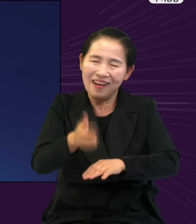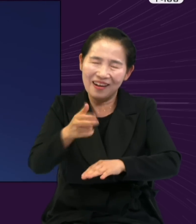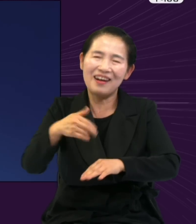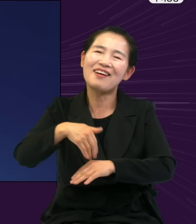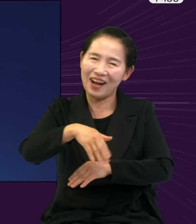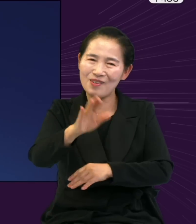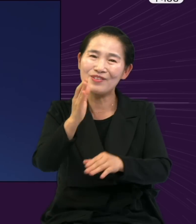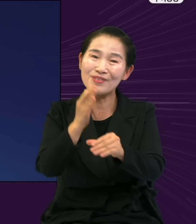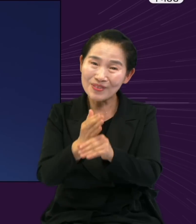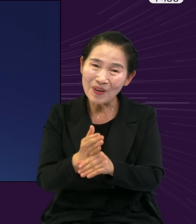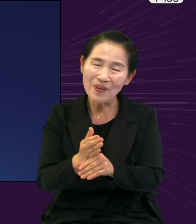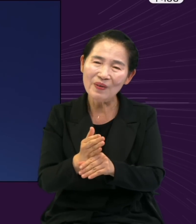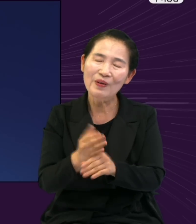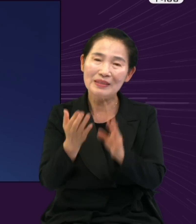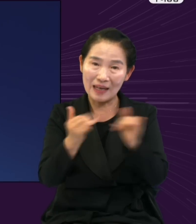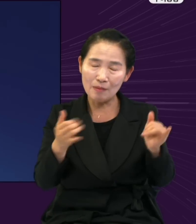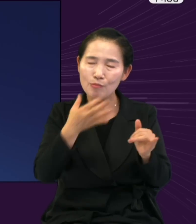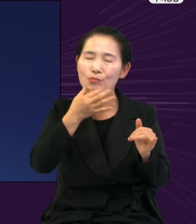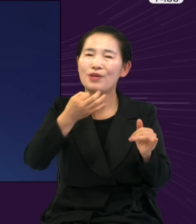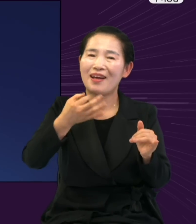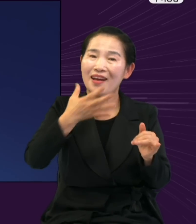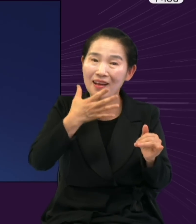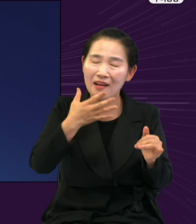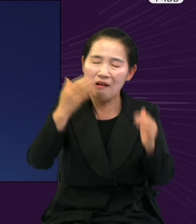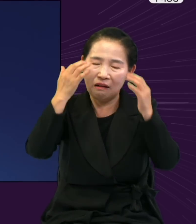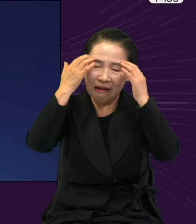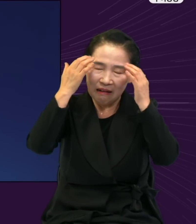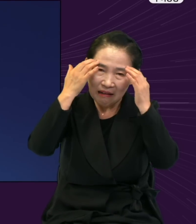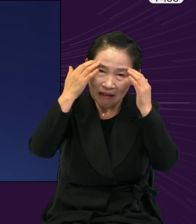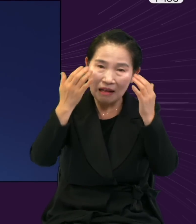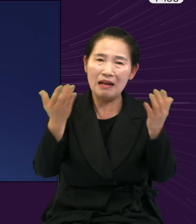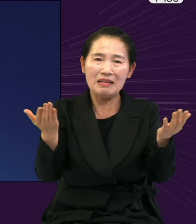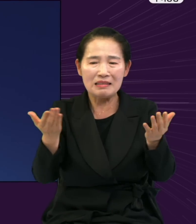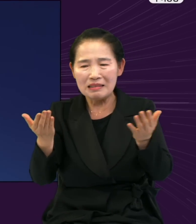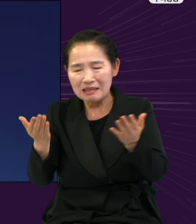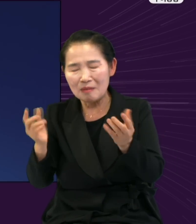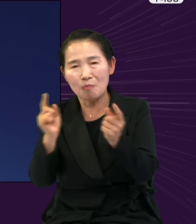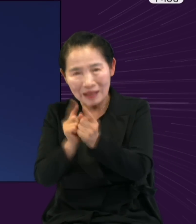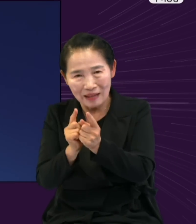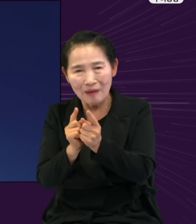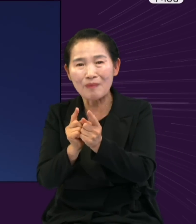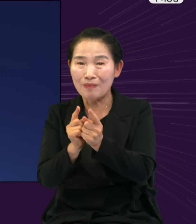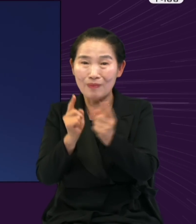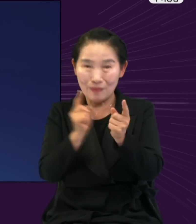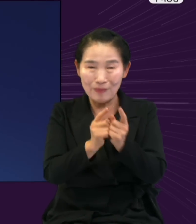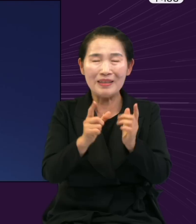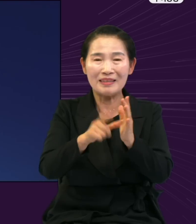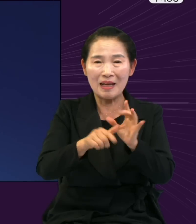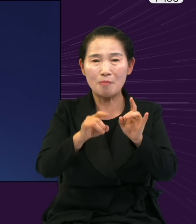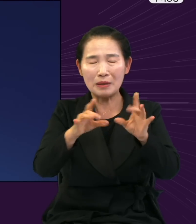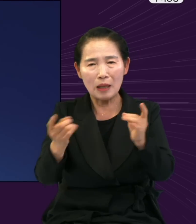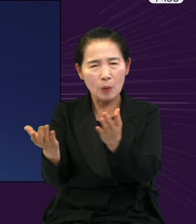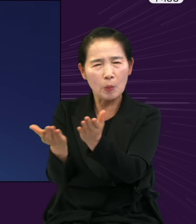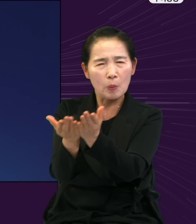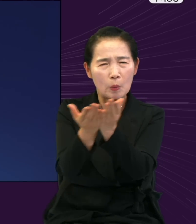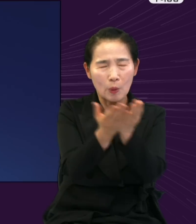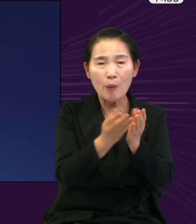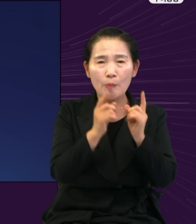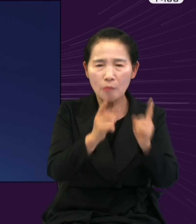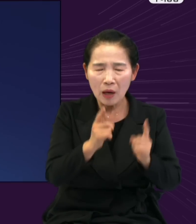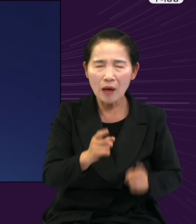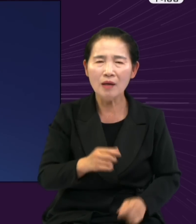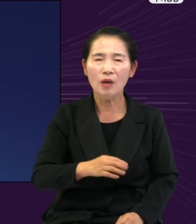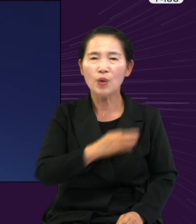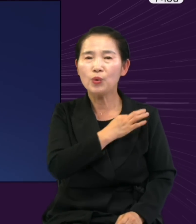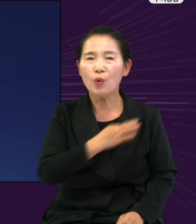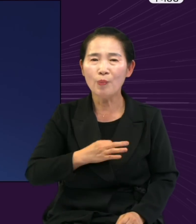불행한 일을 만나거나 고난에 닥치는 사람들을 보면 이렇게 말합니다. 하나님, 욥에게 한 것처럼